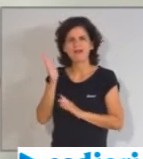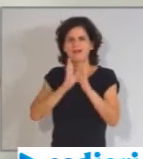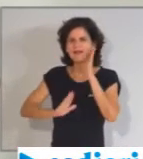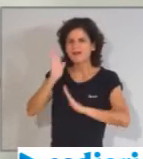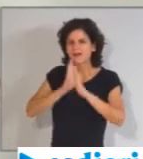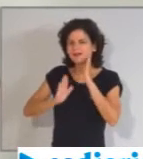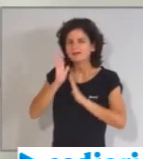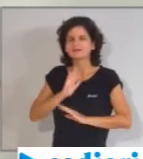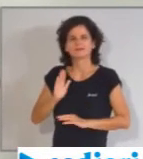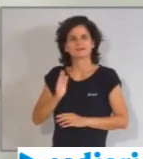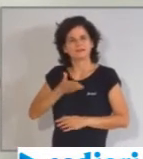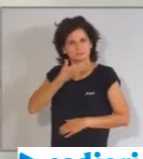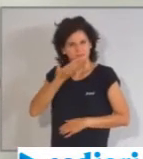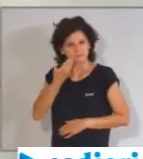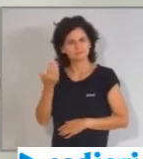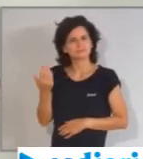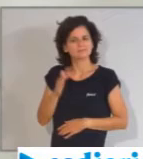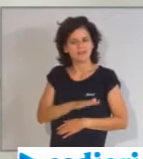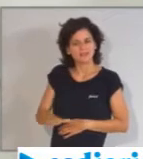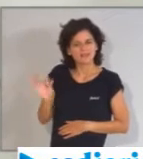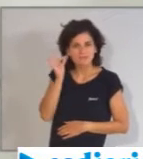la infància i adolescència.